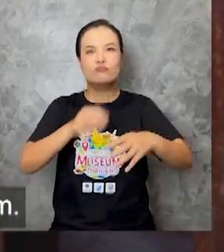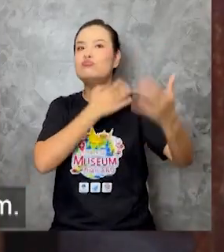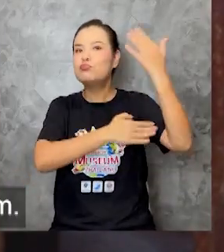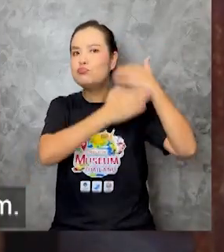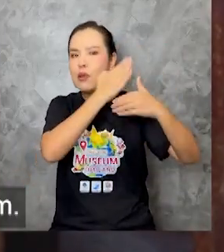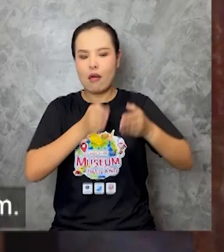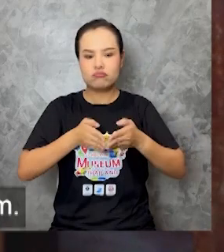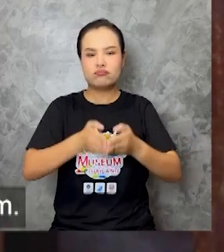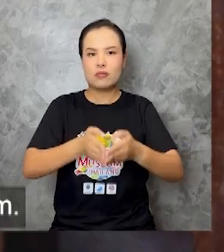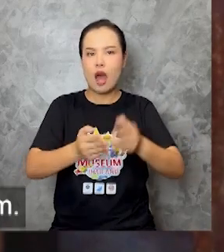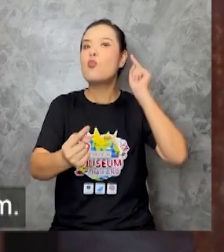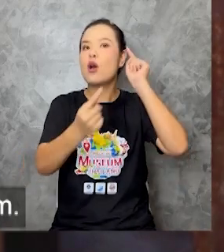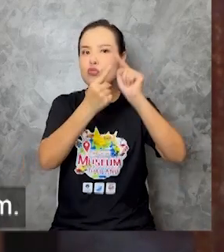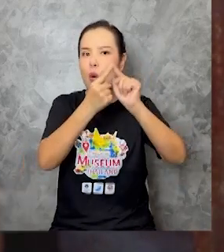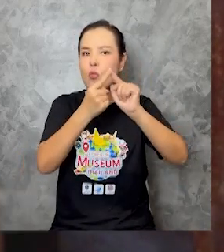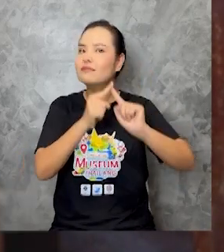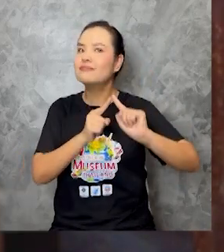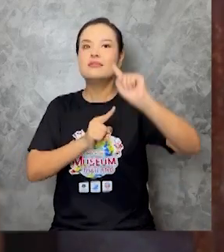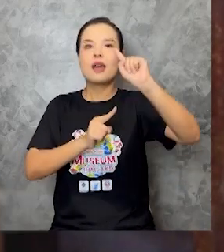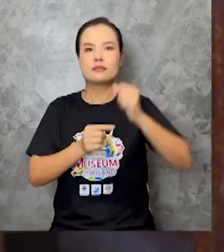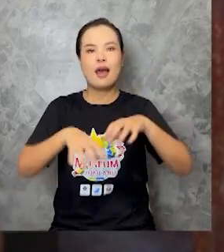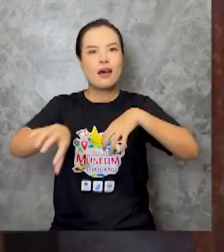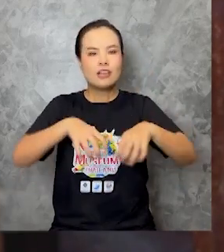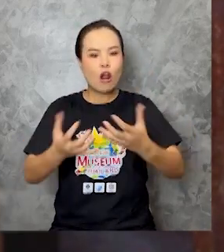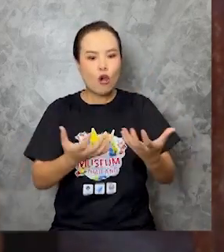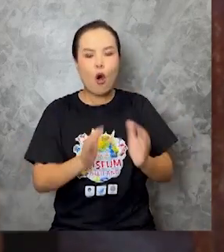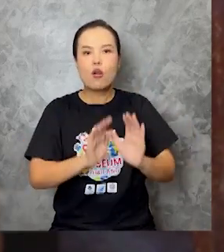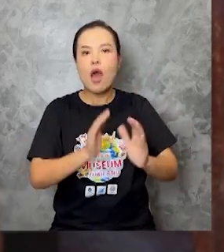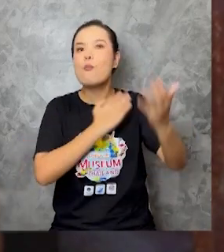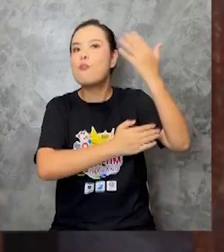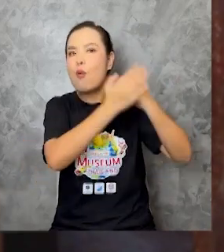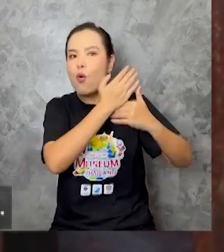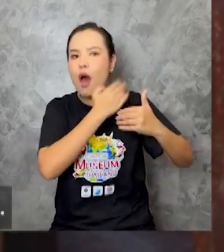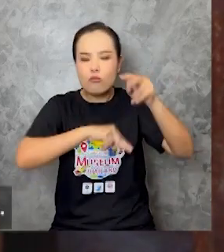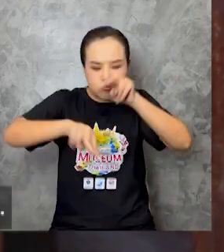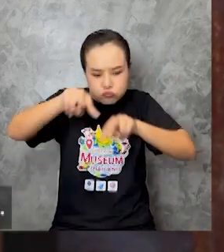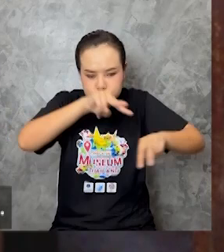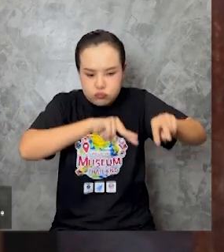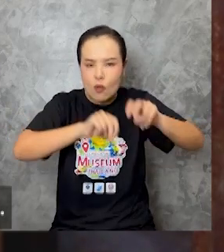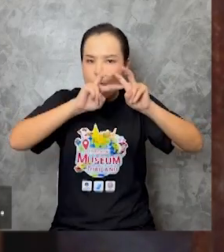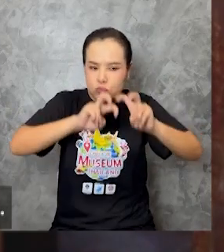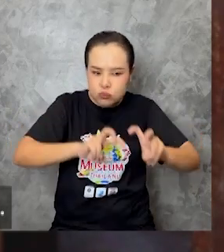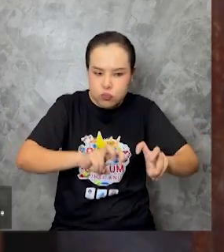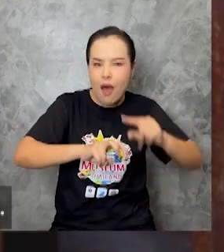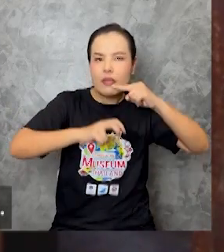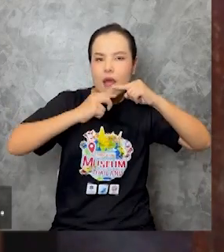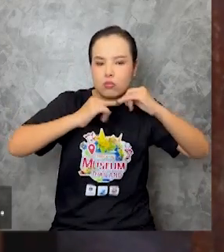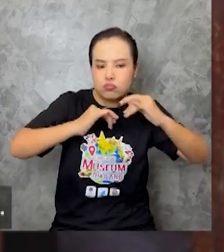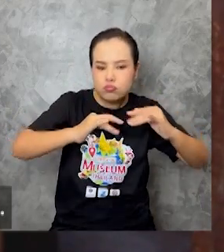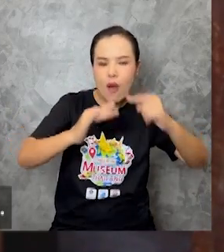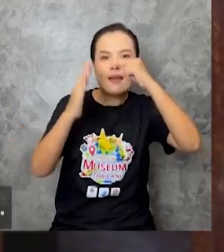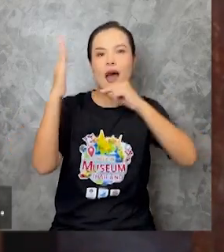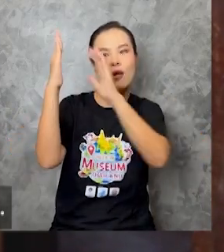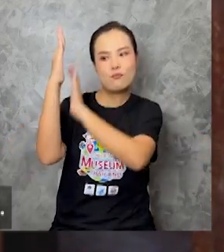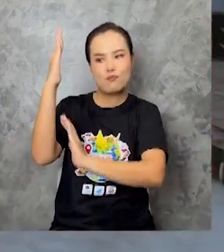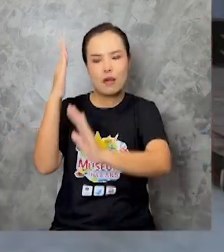ฑ์ท่อสถานแห่งชาติพาณิชย์นาวีขึ้นมาวัตถุประสงค์แรกเลยก็คือเพื่อการจัดเก็บโบราณวัตถุที่ได้จากการสำรวจและขุดค้นแหล่งโบราณคดี